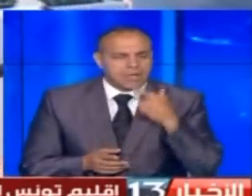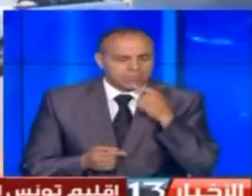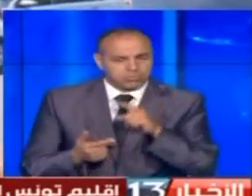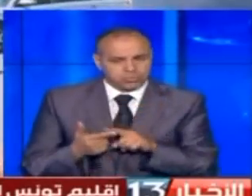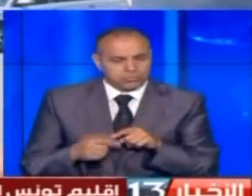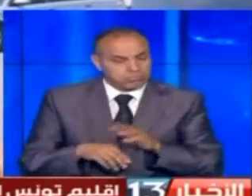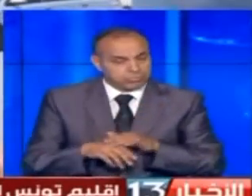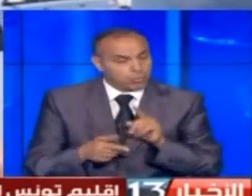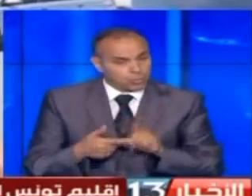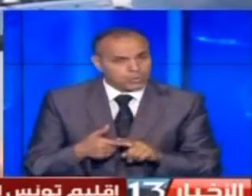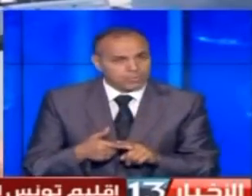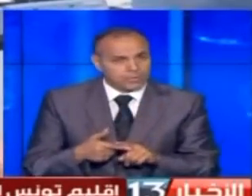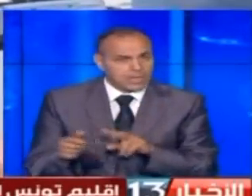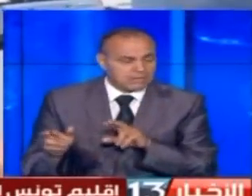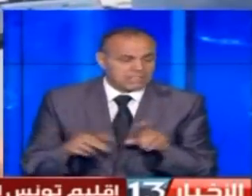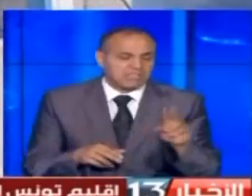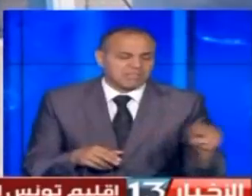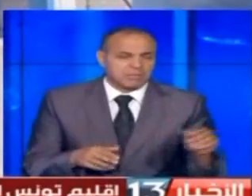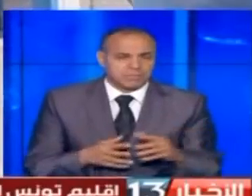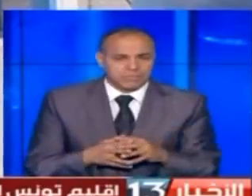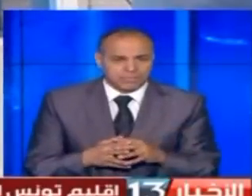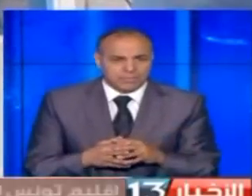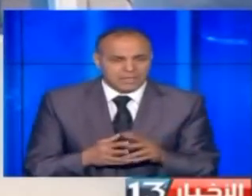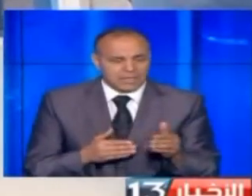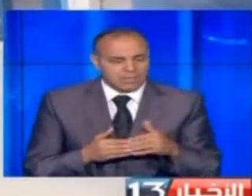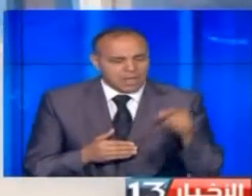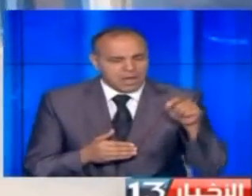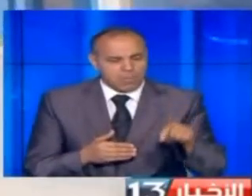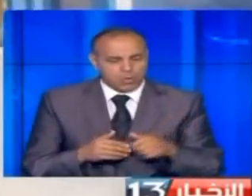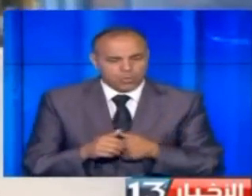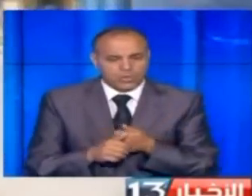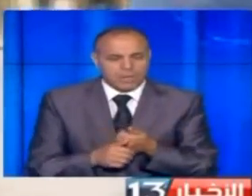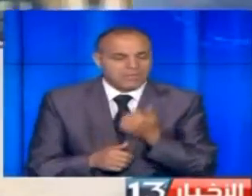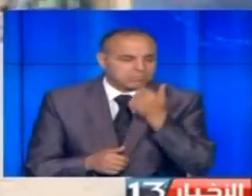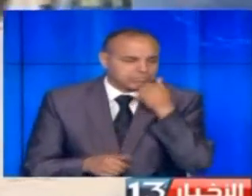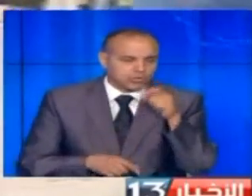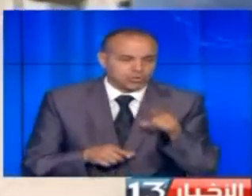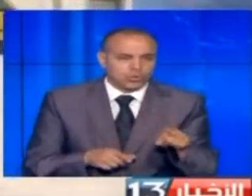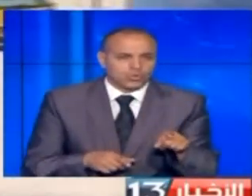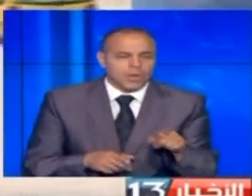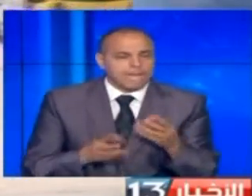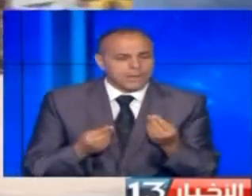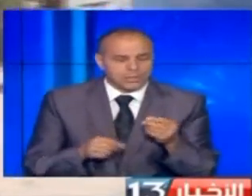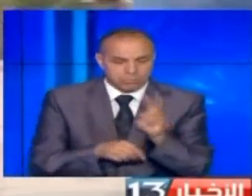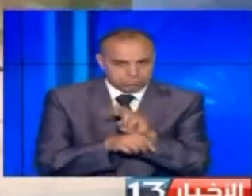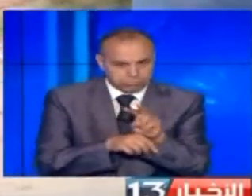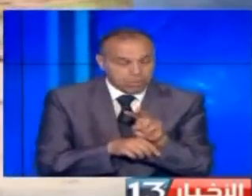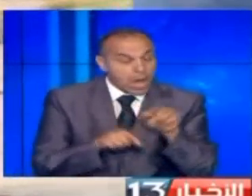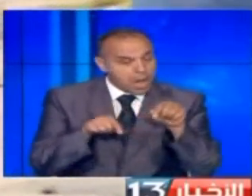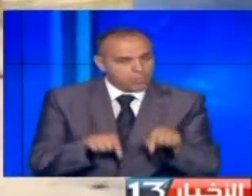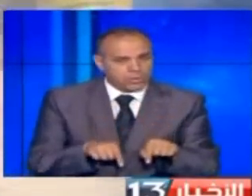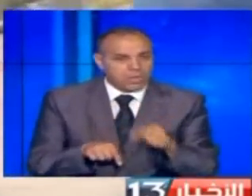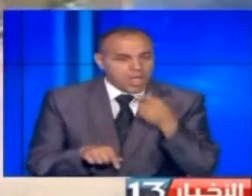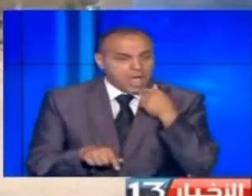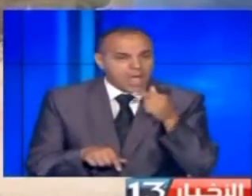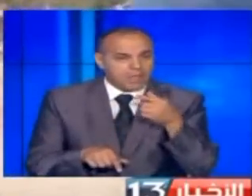ثانية ترجع نفس البيع. وإلى جانب ضرورة متابعة المخالفين والتكثيف من حملات المراقبة،